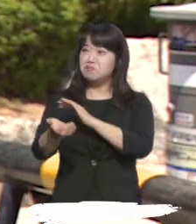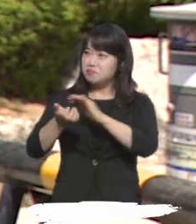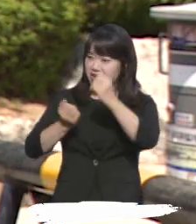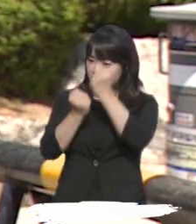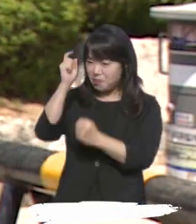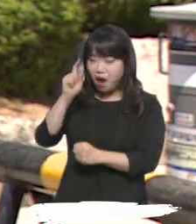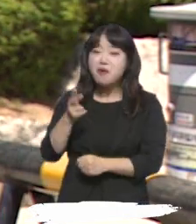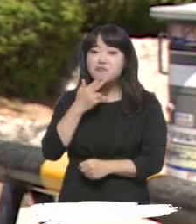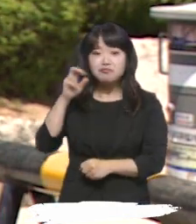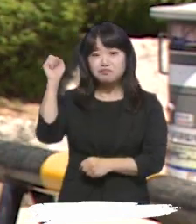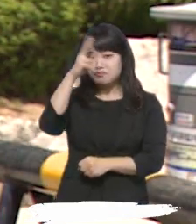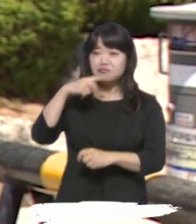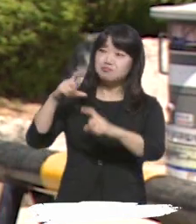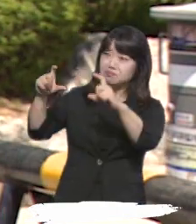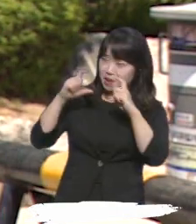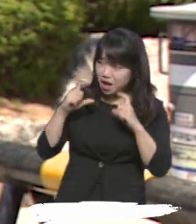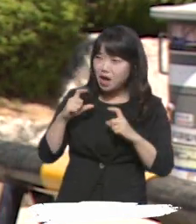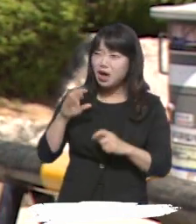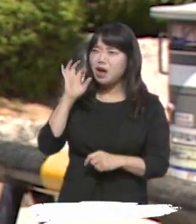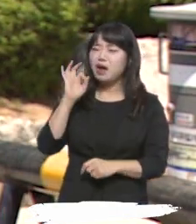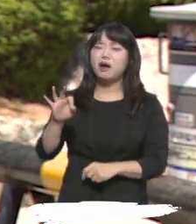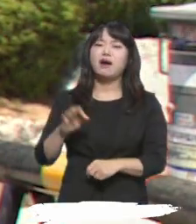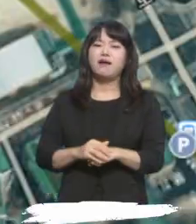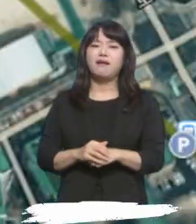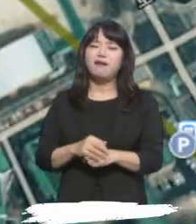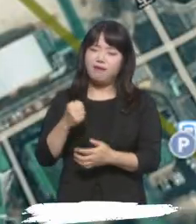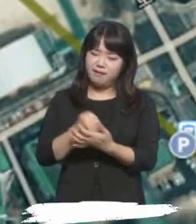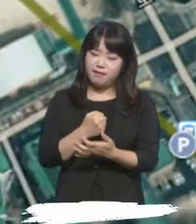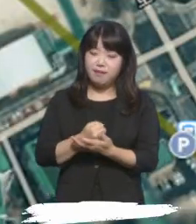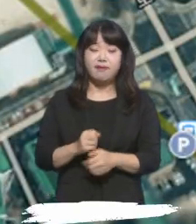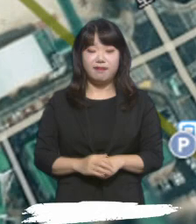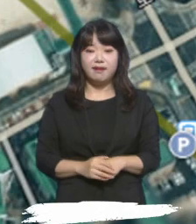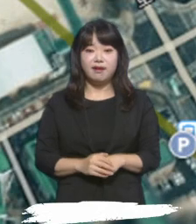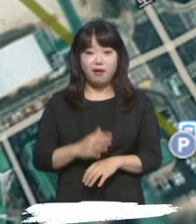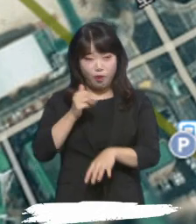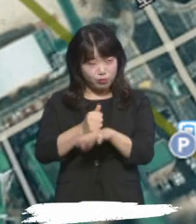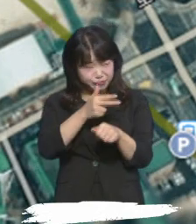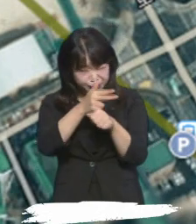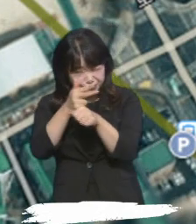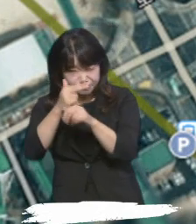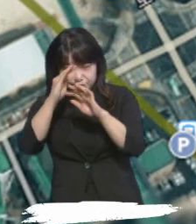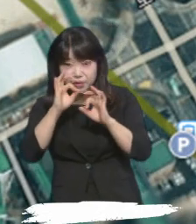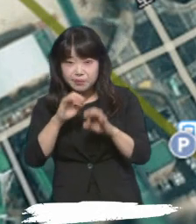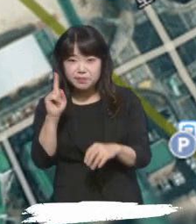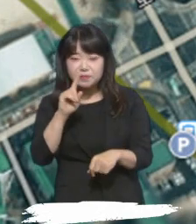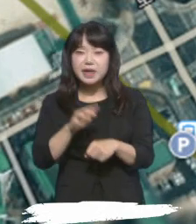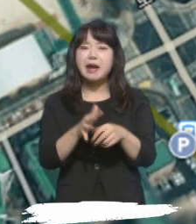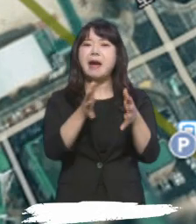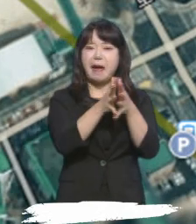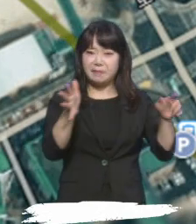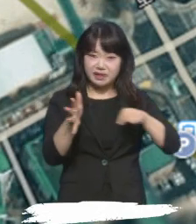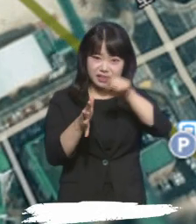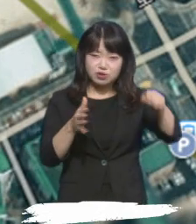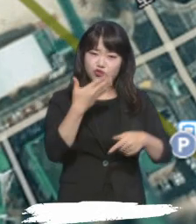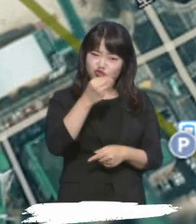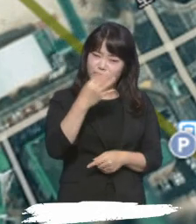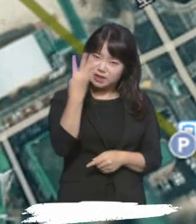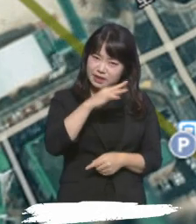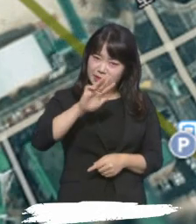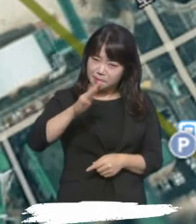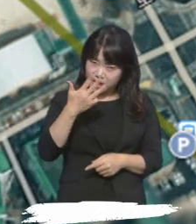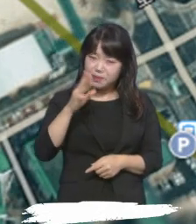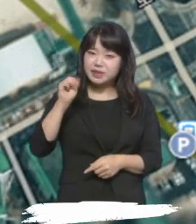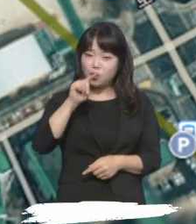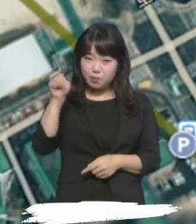없이 일방적으로 진행한다는 인상이 너무 강했고요. 취재 결과 해당 아파트 전체 면적 9만